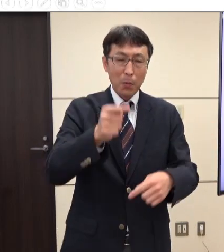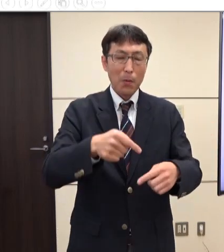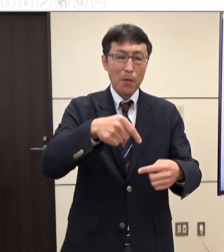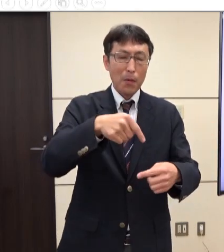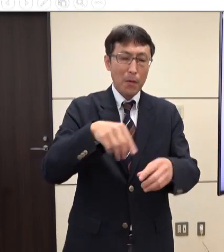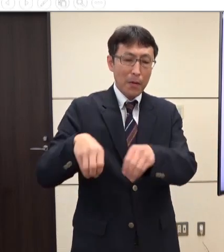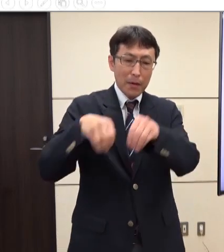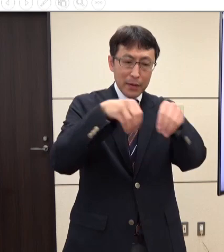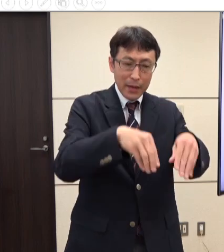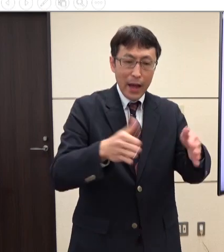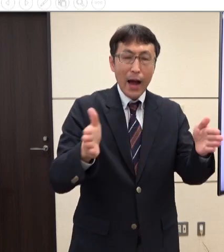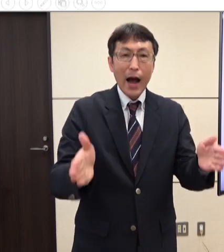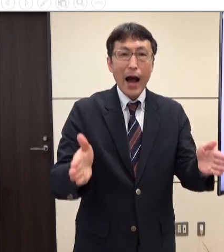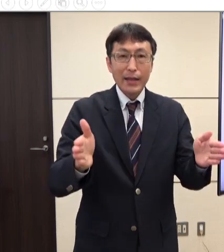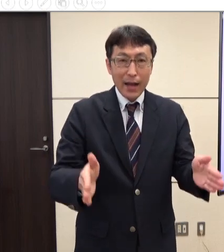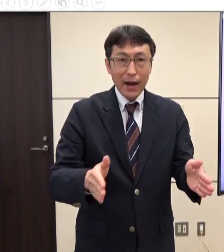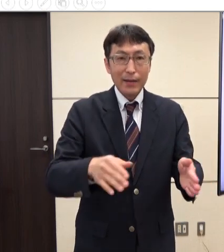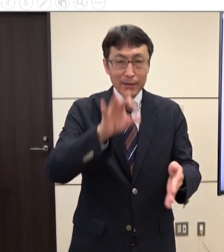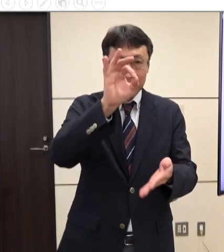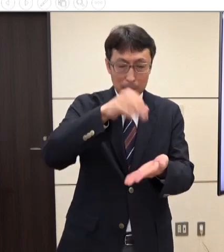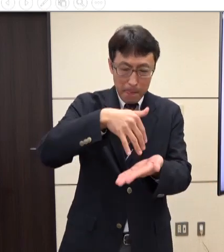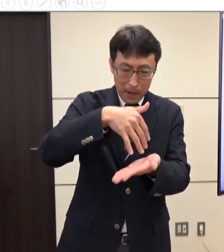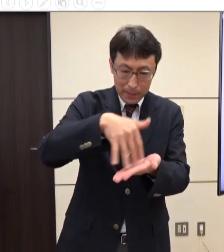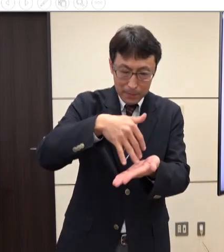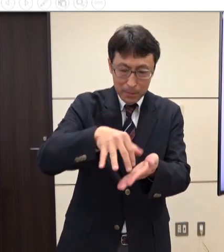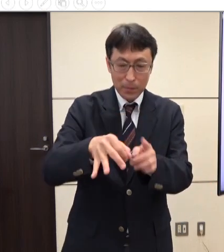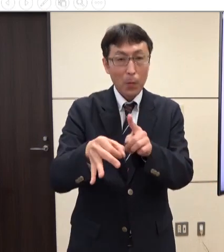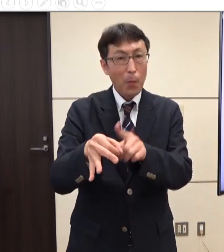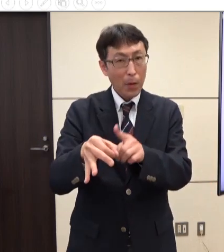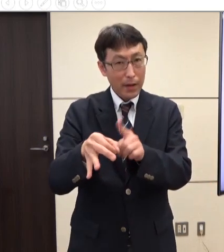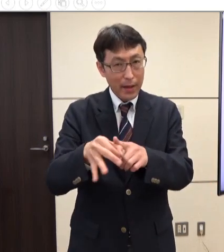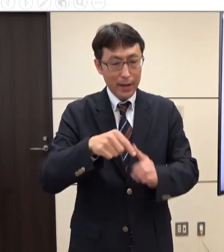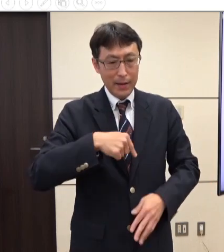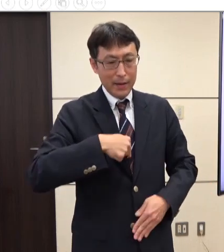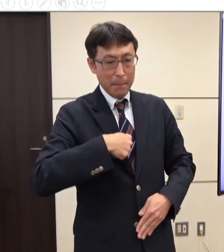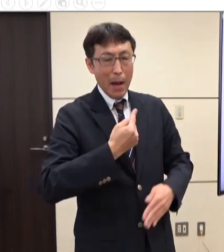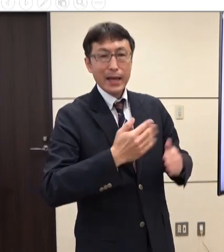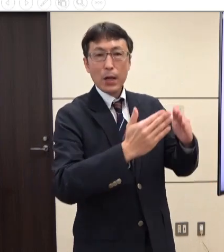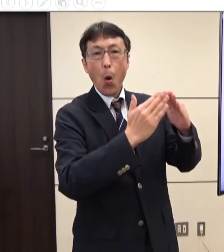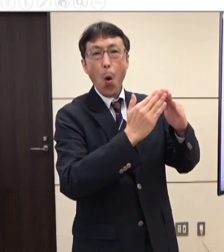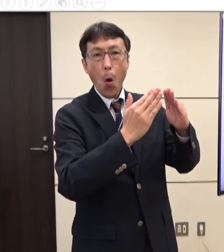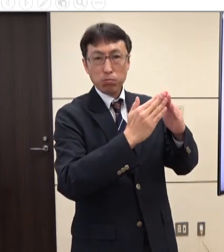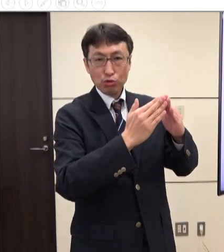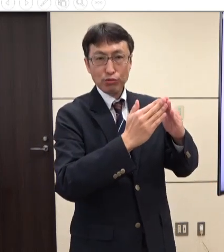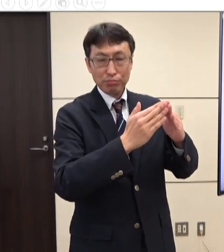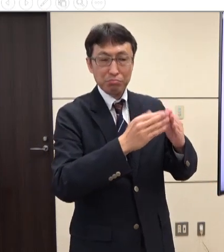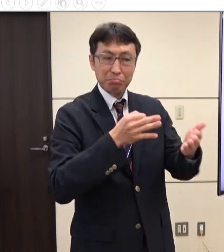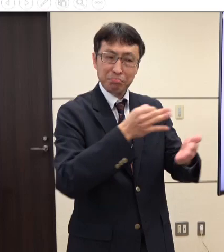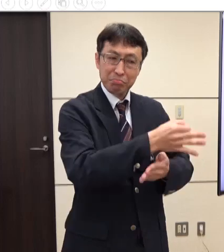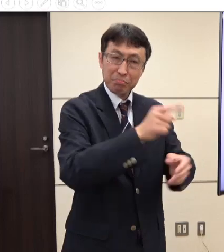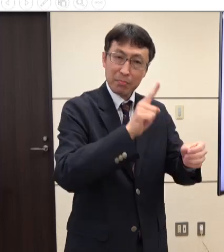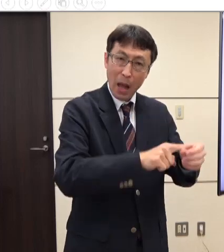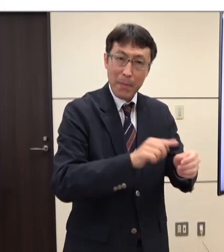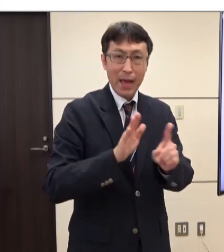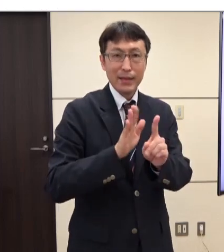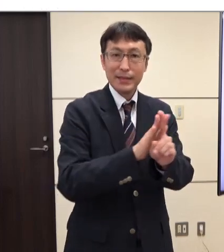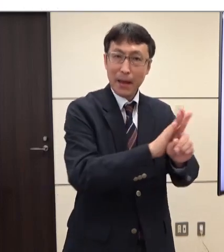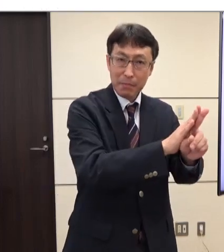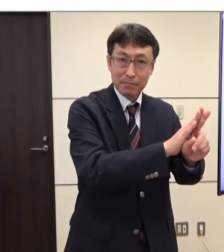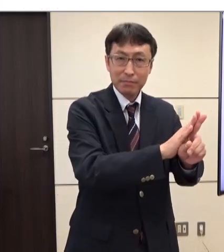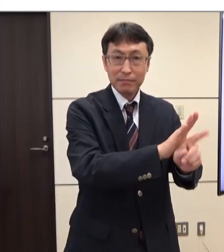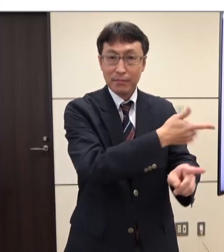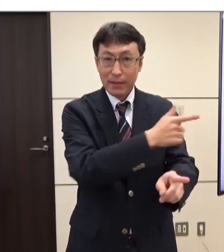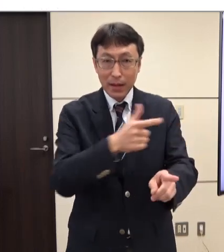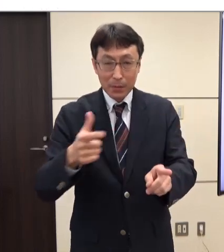住宅相談を行って、住み替えやマイホーム取得などを応援してまいります。まあ、こうしたこと